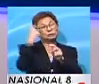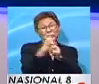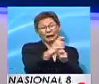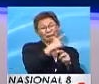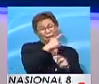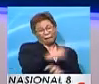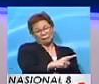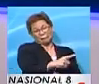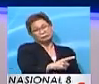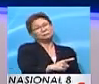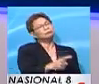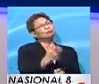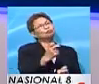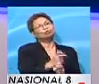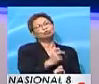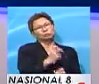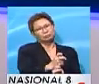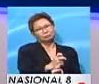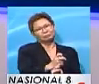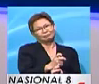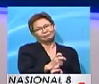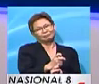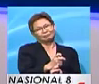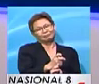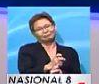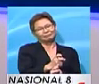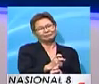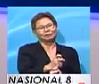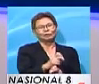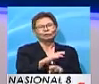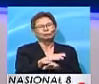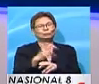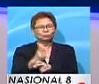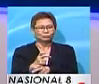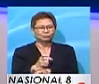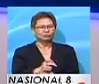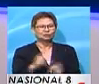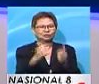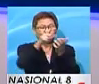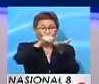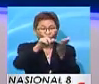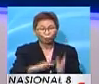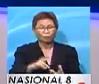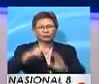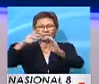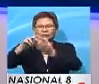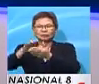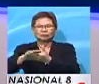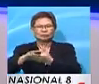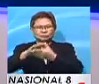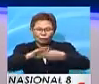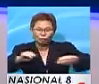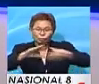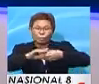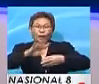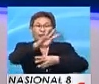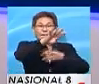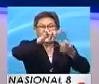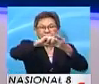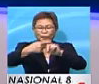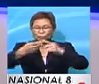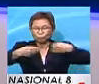lama bukan semudah yang diharap betul bersama wartawan mazliha Hamzah meninjau usaha empat sahabat akrab